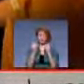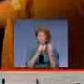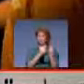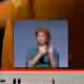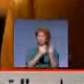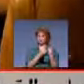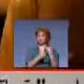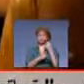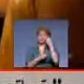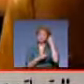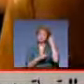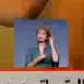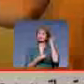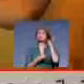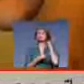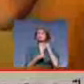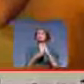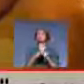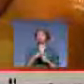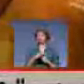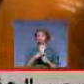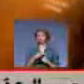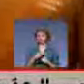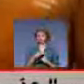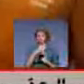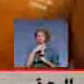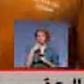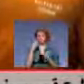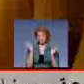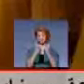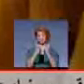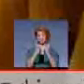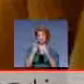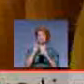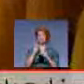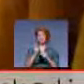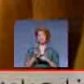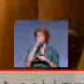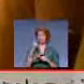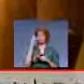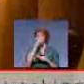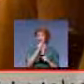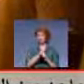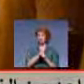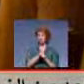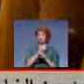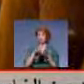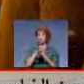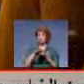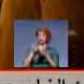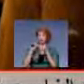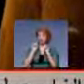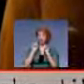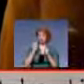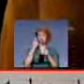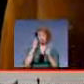مش جديد. اه طيب بس انا حتى الحجاب اللي انا لقيته ده قديم جدا. قديم جدا. ونفسه